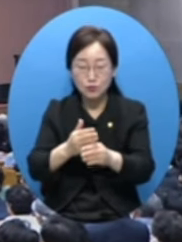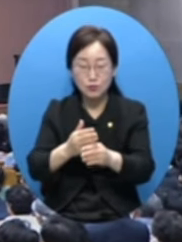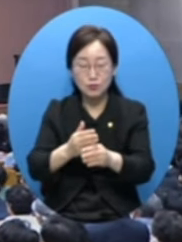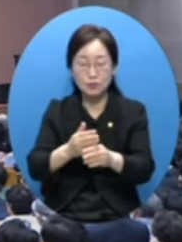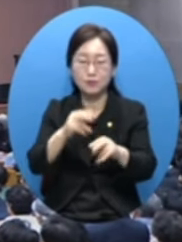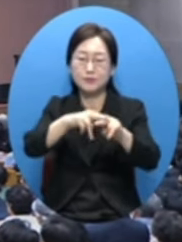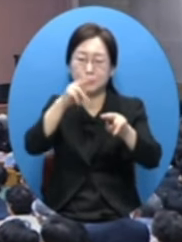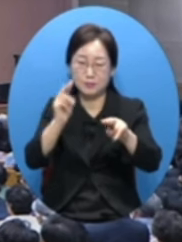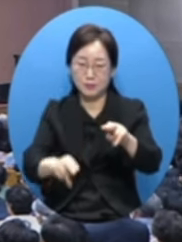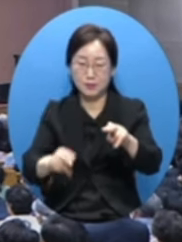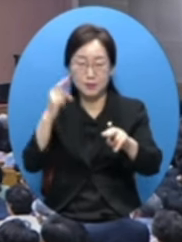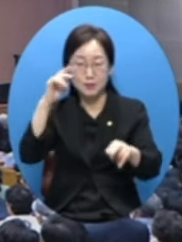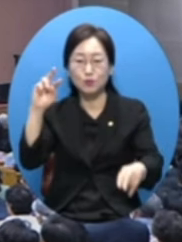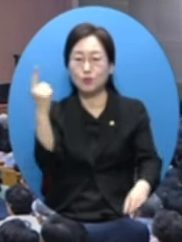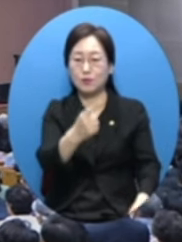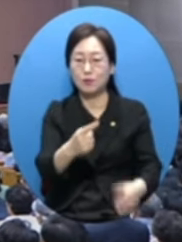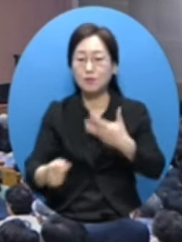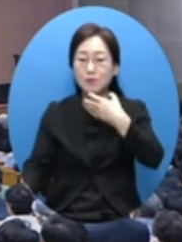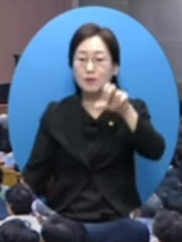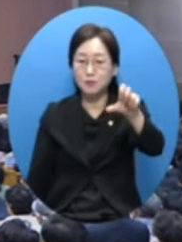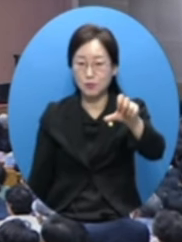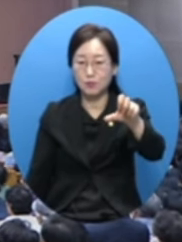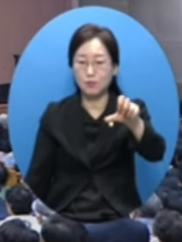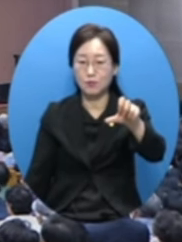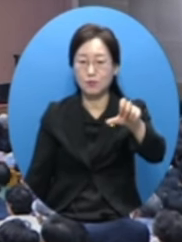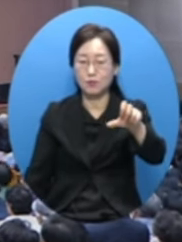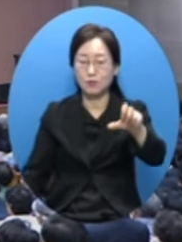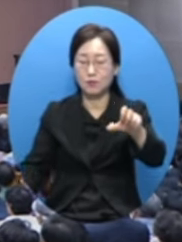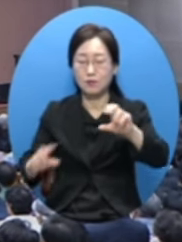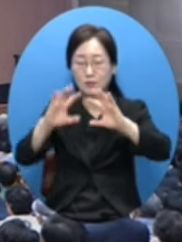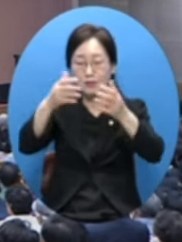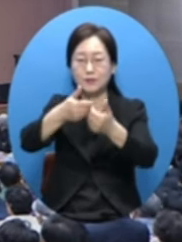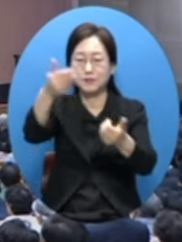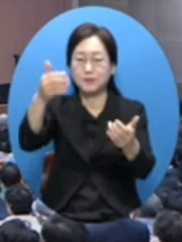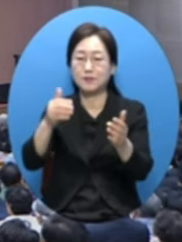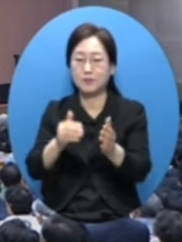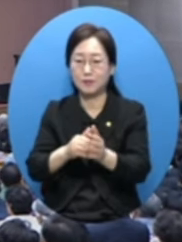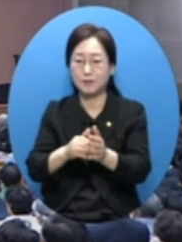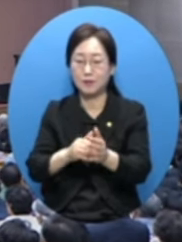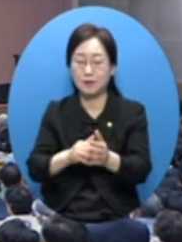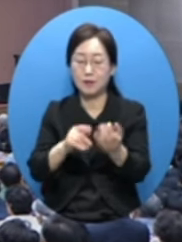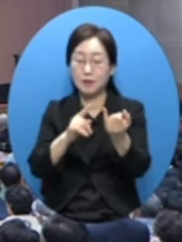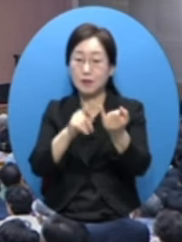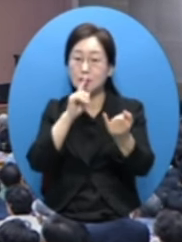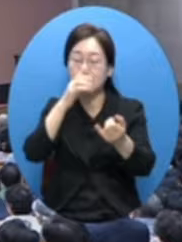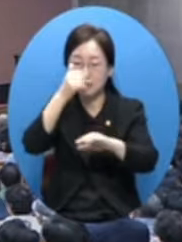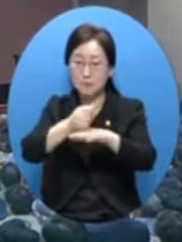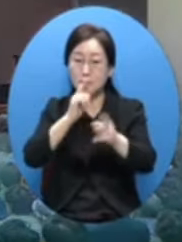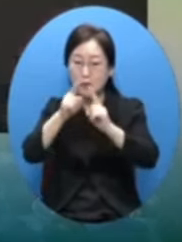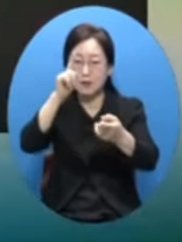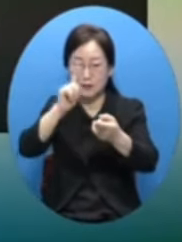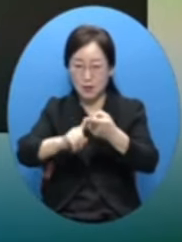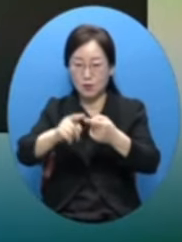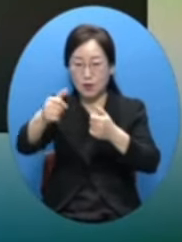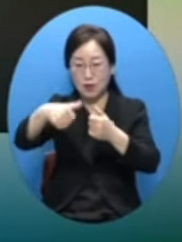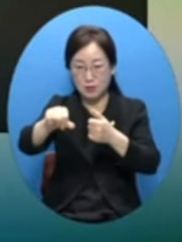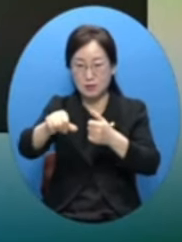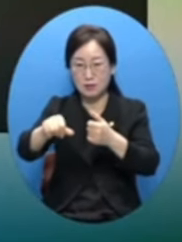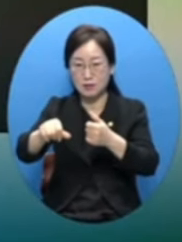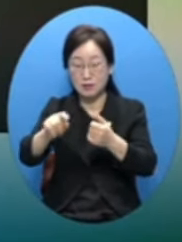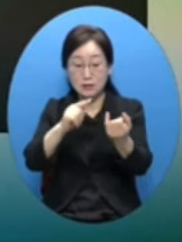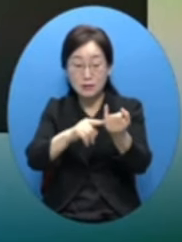돌아가서 85세를 일기로 세상을 떠났고, 유언을 따라서 다시 한국에 돌아와서 남편이